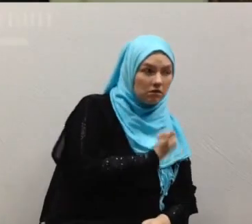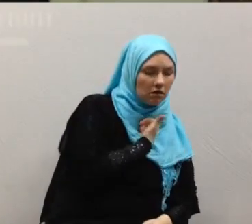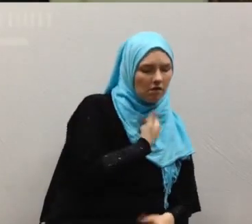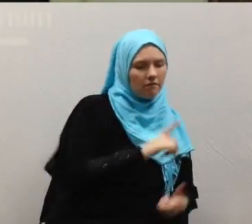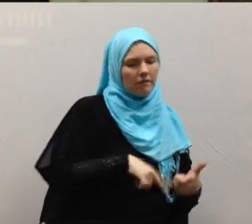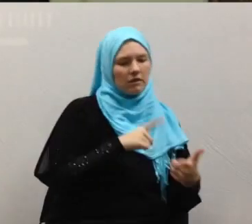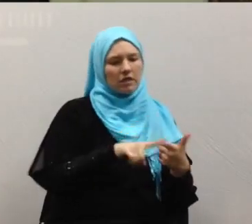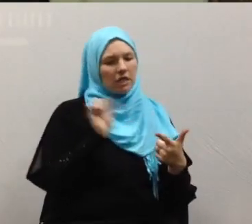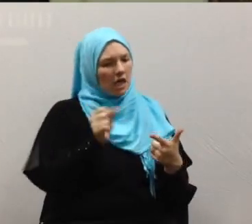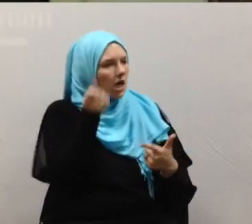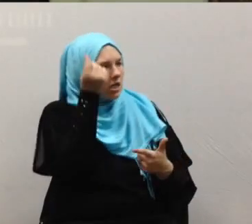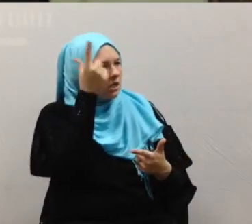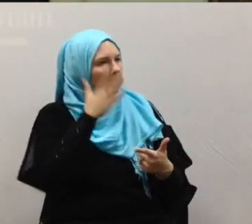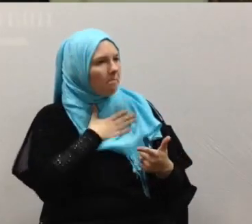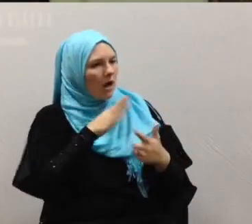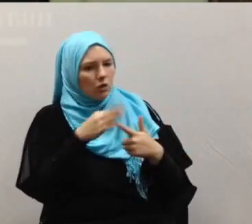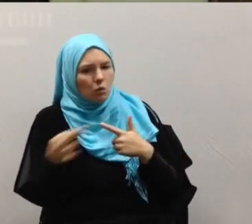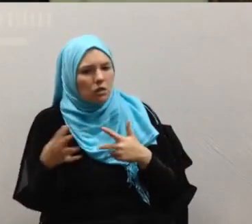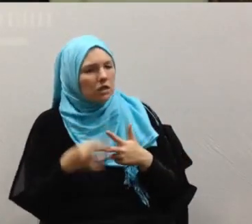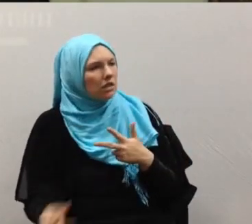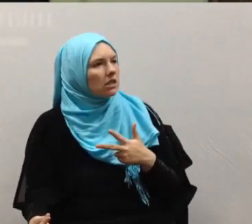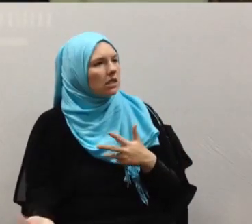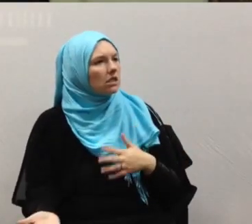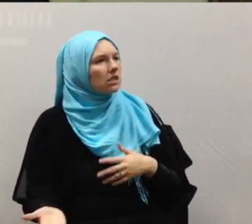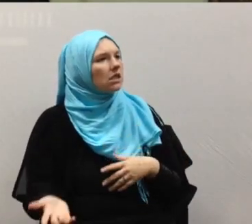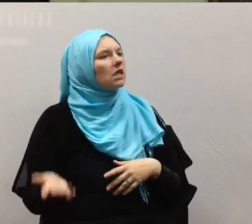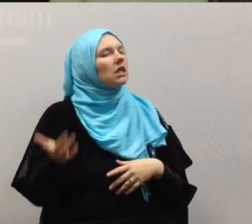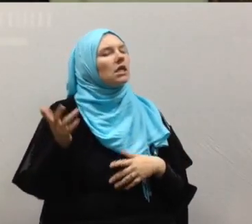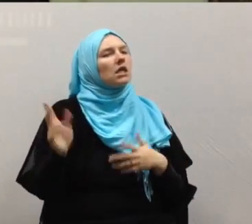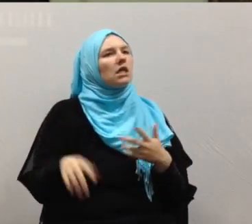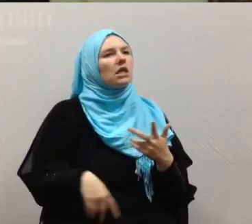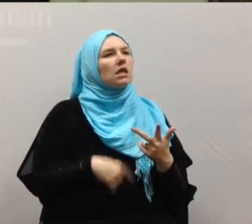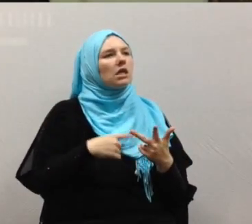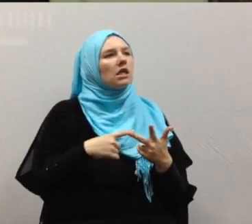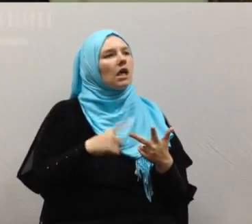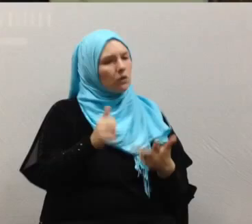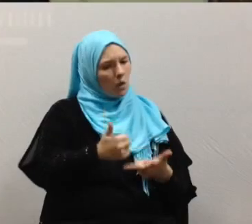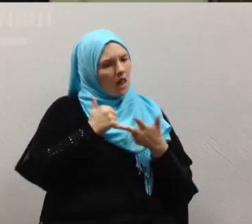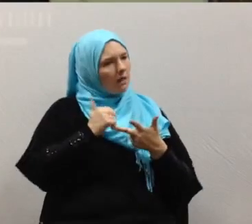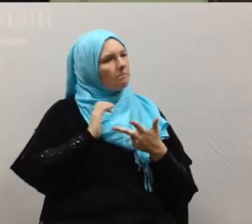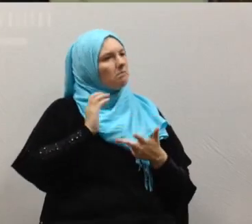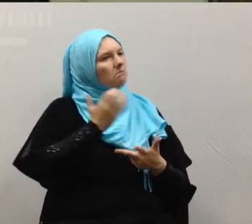us craft our way forward towards Allah subhanahu wa ta'ala.